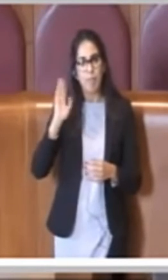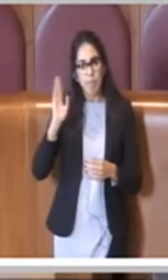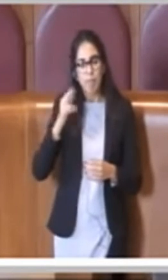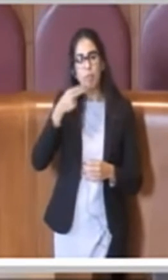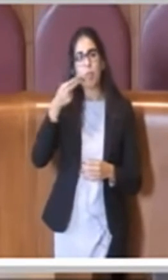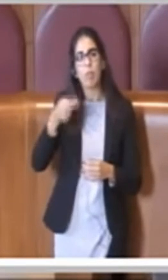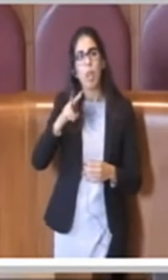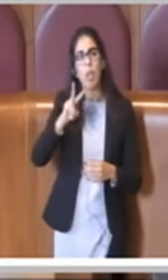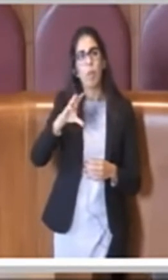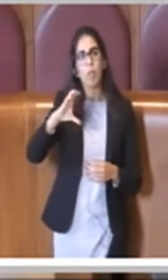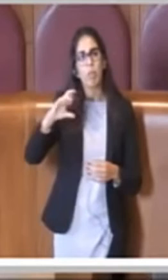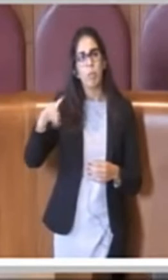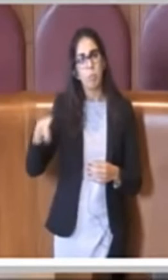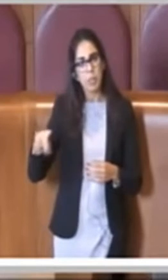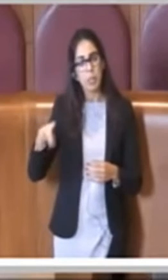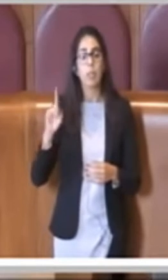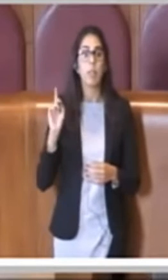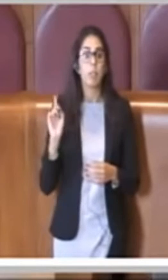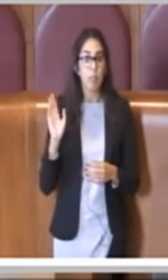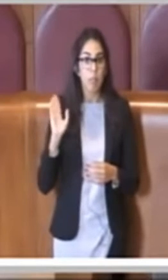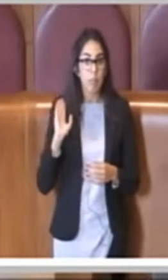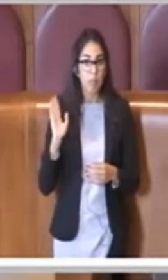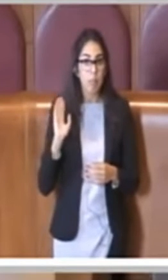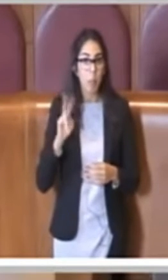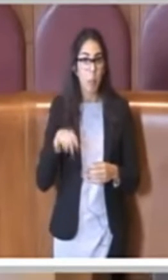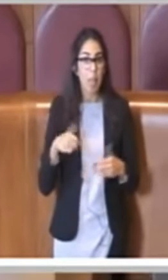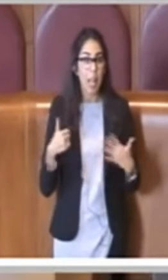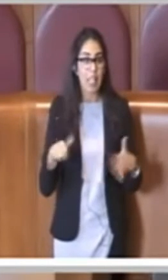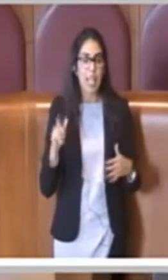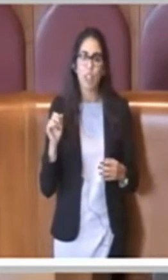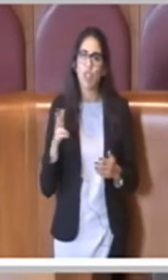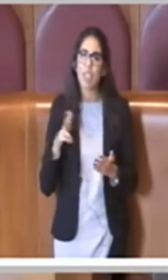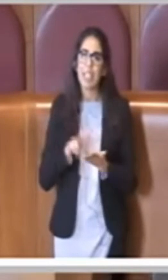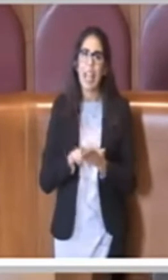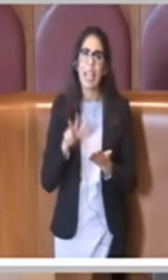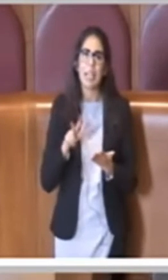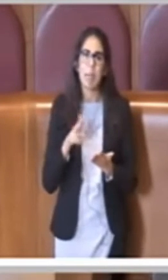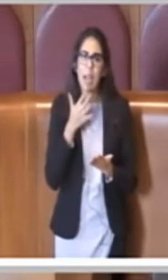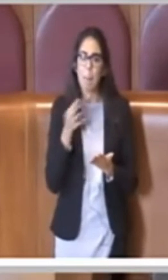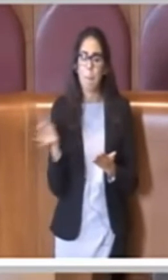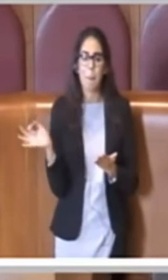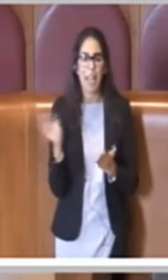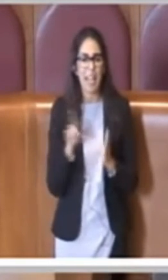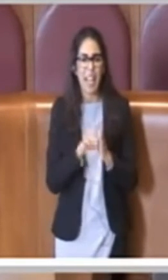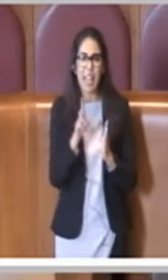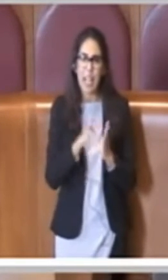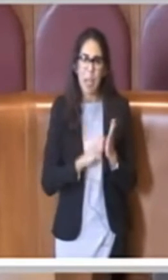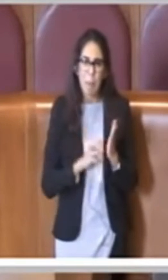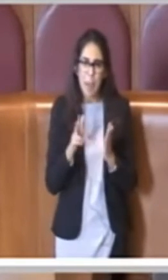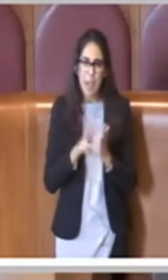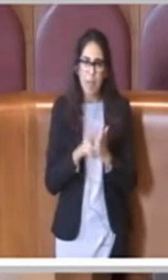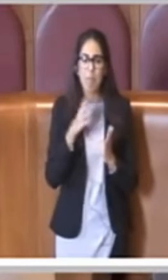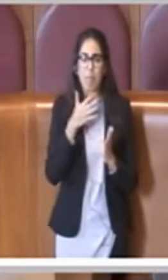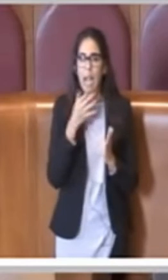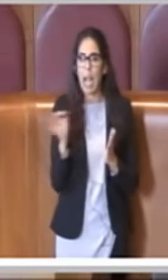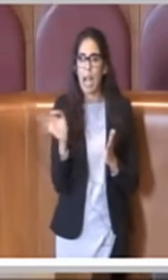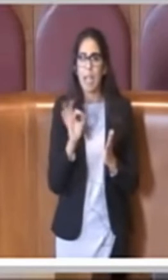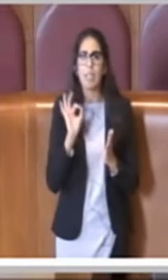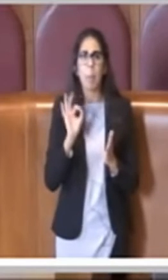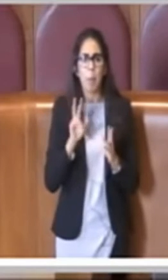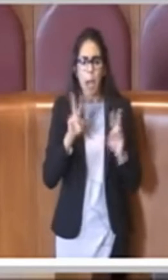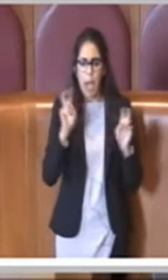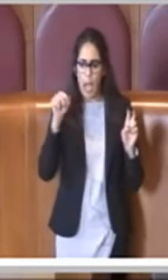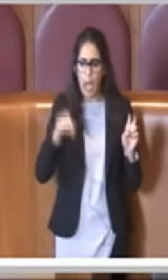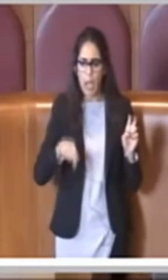VCP, ha fatto una bellissima delibera per proprio su questo appalto